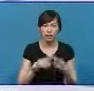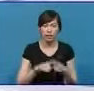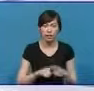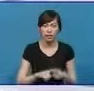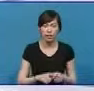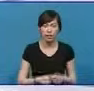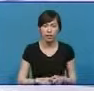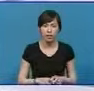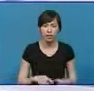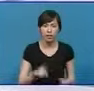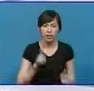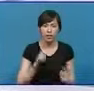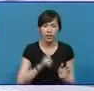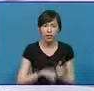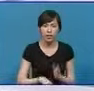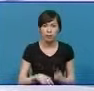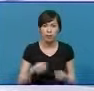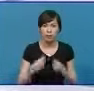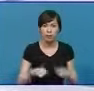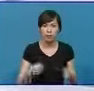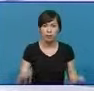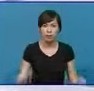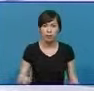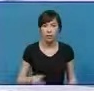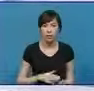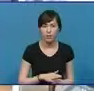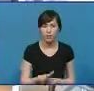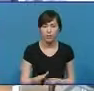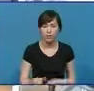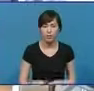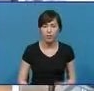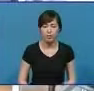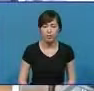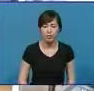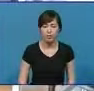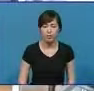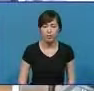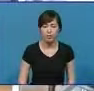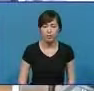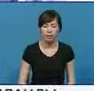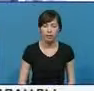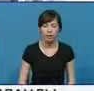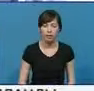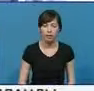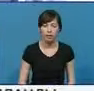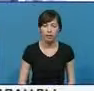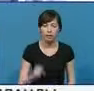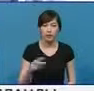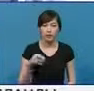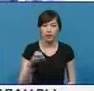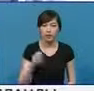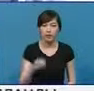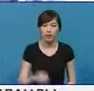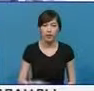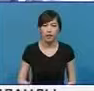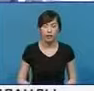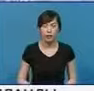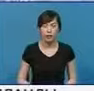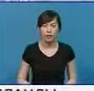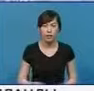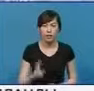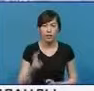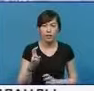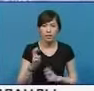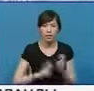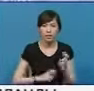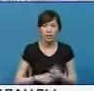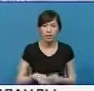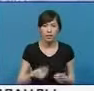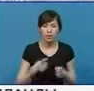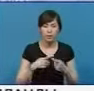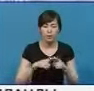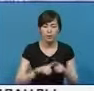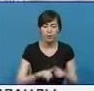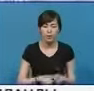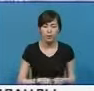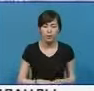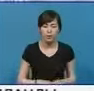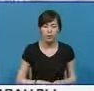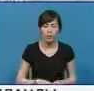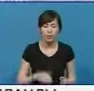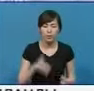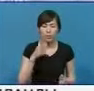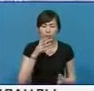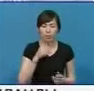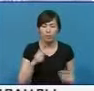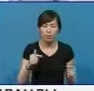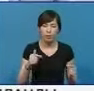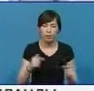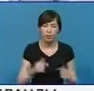арзан бағасымен сатылымға шығарылмақ. Ресейдің Елатом қаласында өндірілген бұл жабдықтардың тиімділігі уақытпен дәлелденіп,